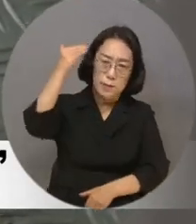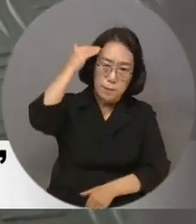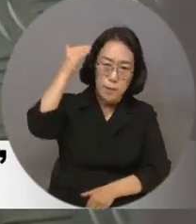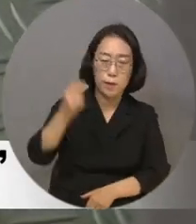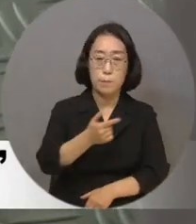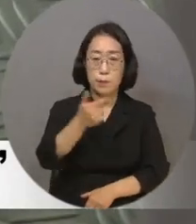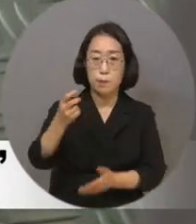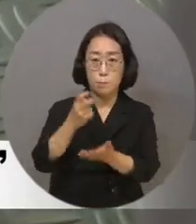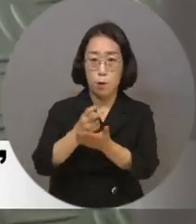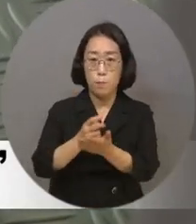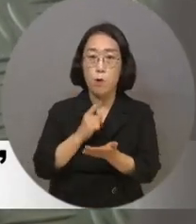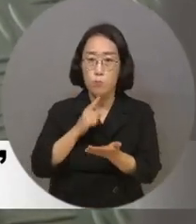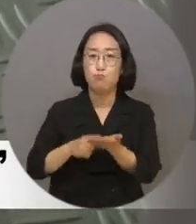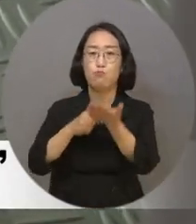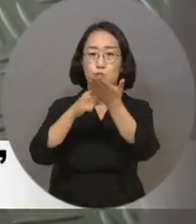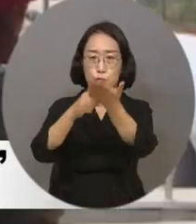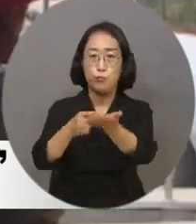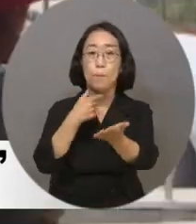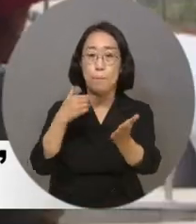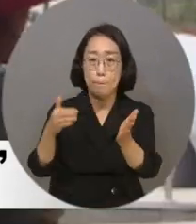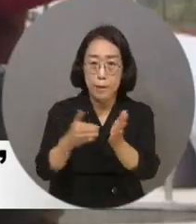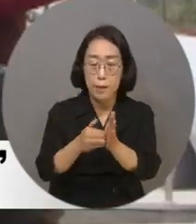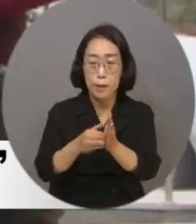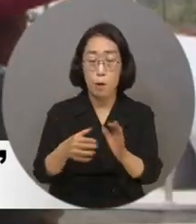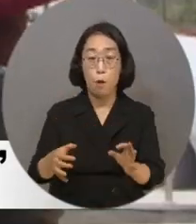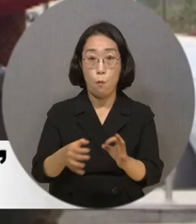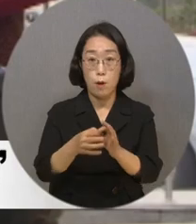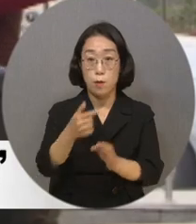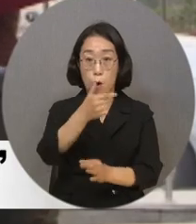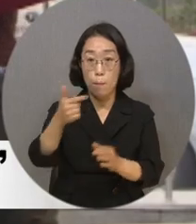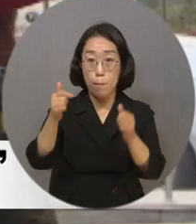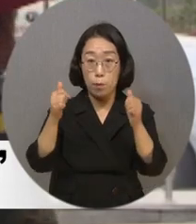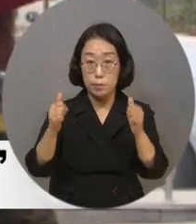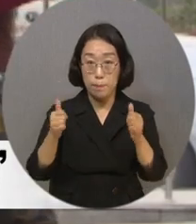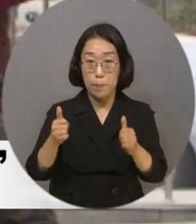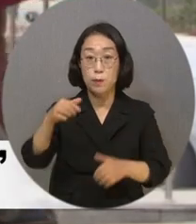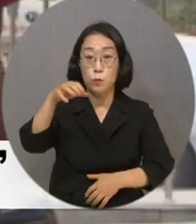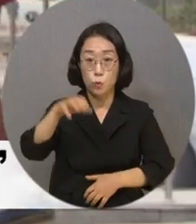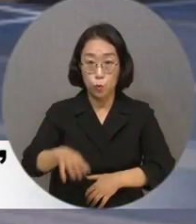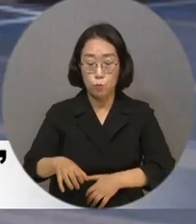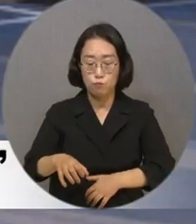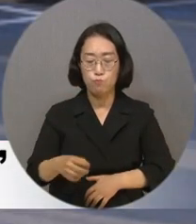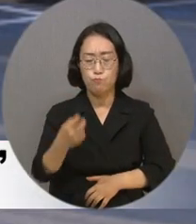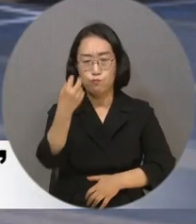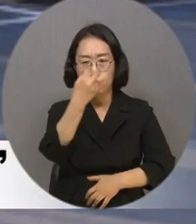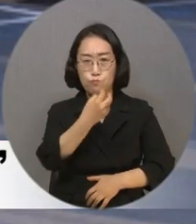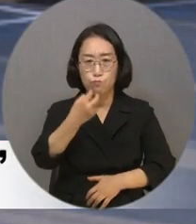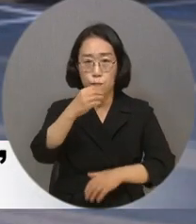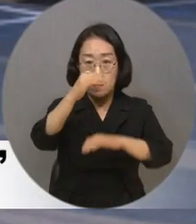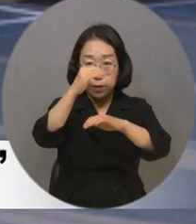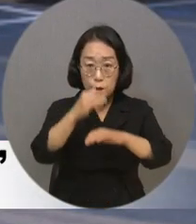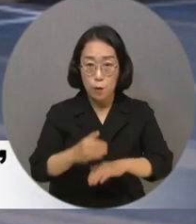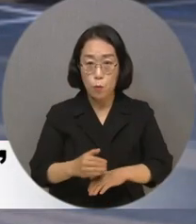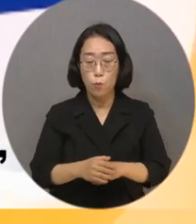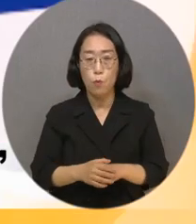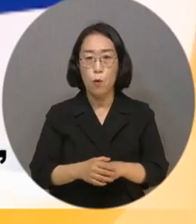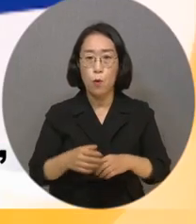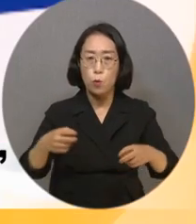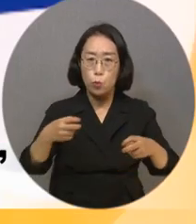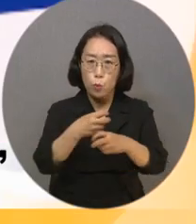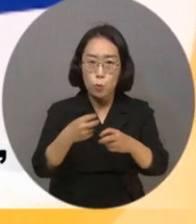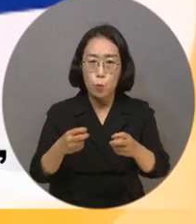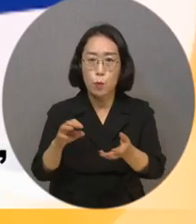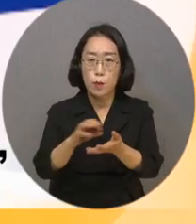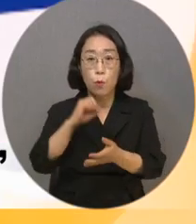헌법소원 심판을 청구했습니다. 이와 관련해 헌법재판소는 심판 대상 조항은 교통약자의 이동 편의를